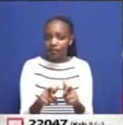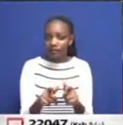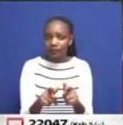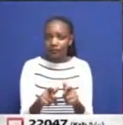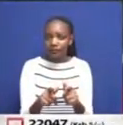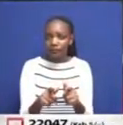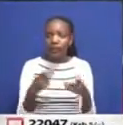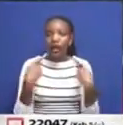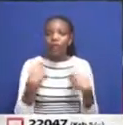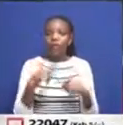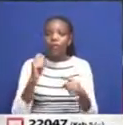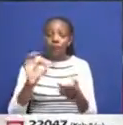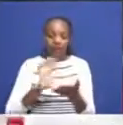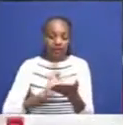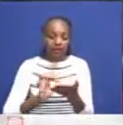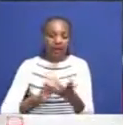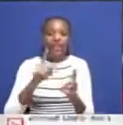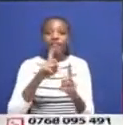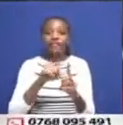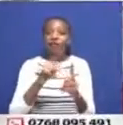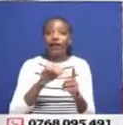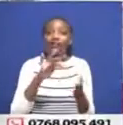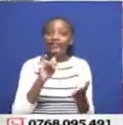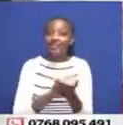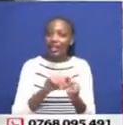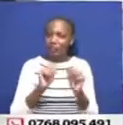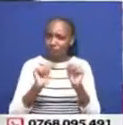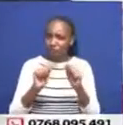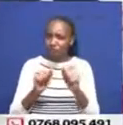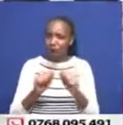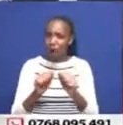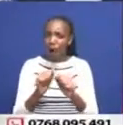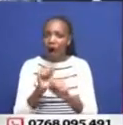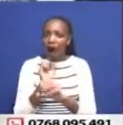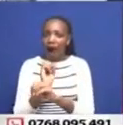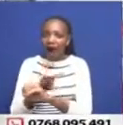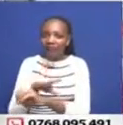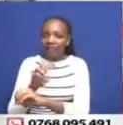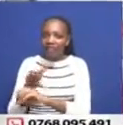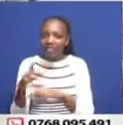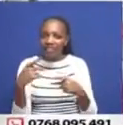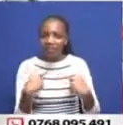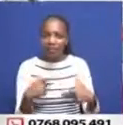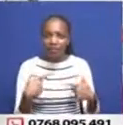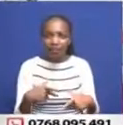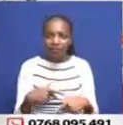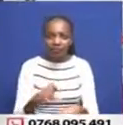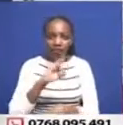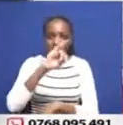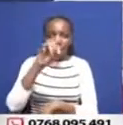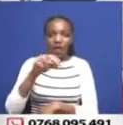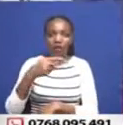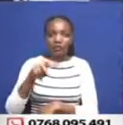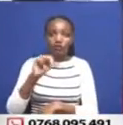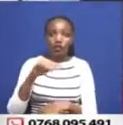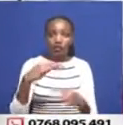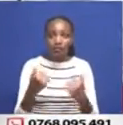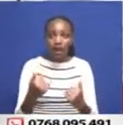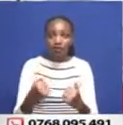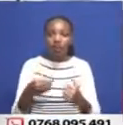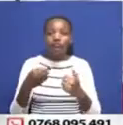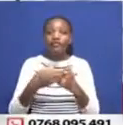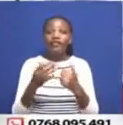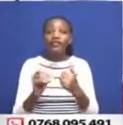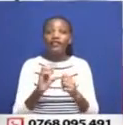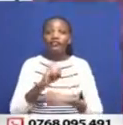wakiandika maneno ambayo inaweza kuelimisha mtu yeyote. John Nzenze amehitimu miaka 80 na hajuti kuwahi